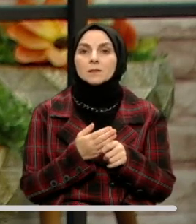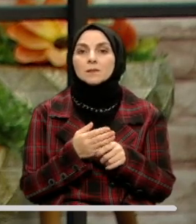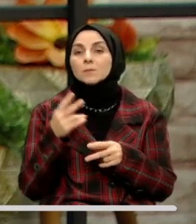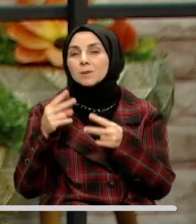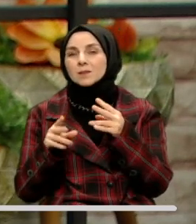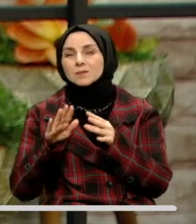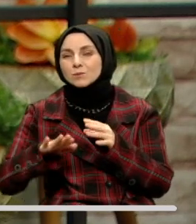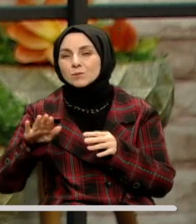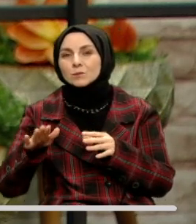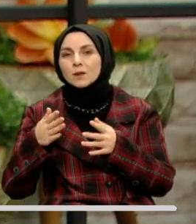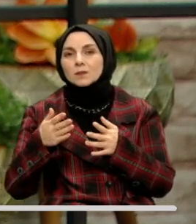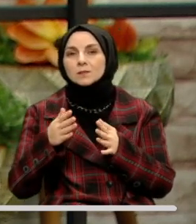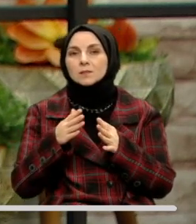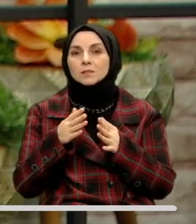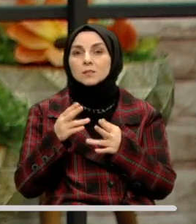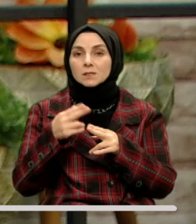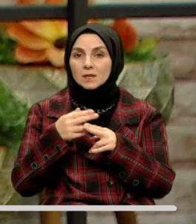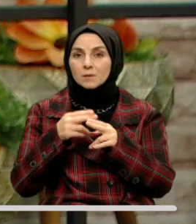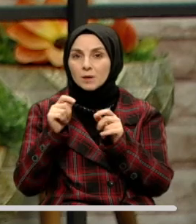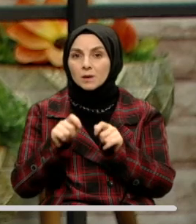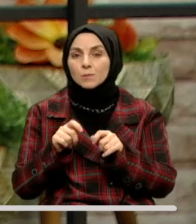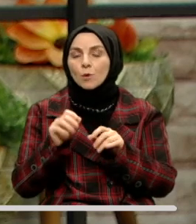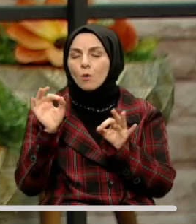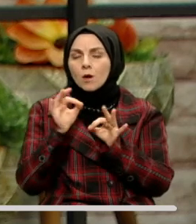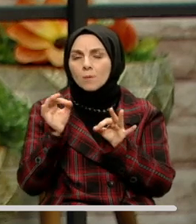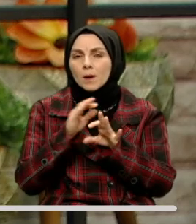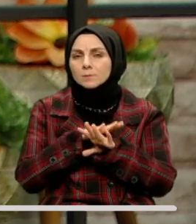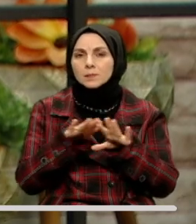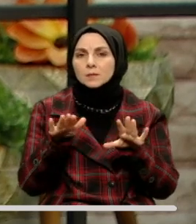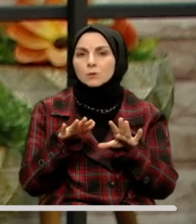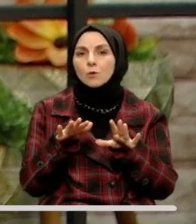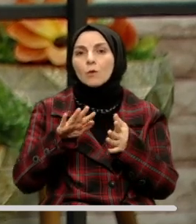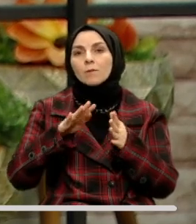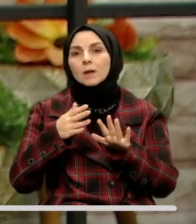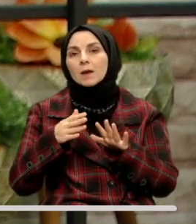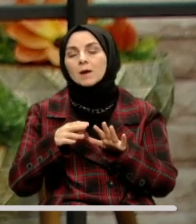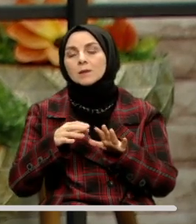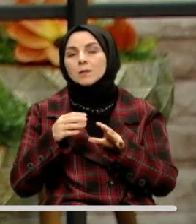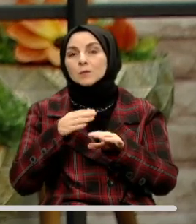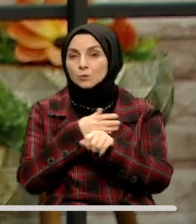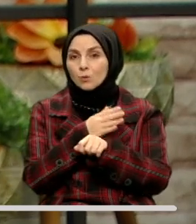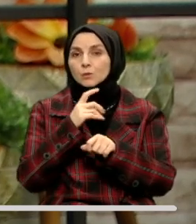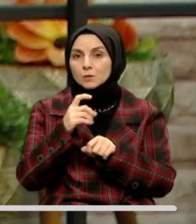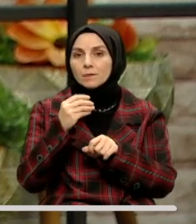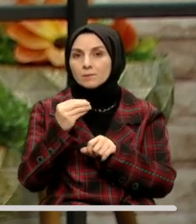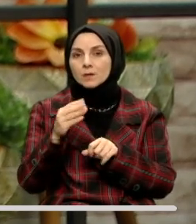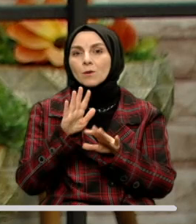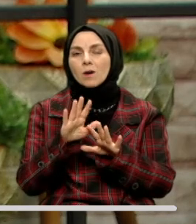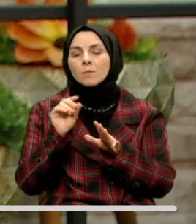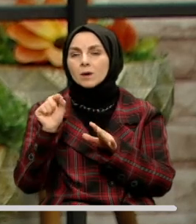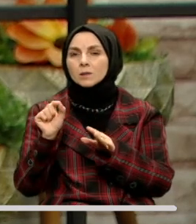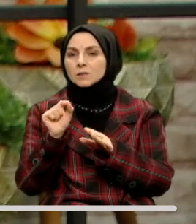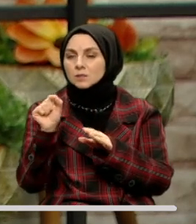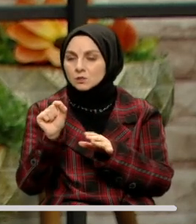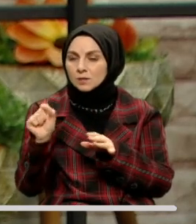var. Bitiriyorlar denemeyi ama optik forma yerleştirirken kaydırma yapabiliyorlar. Burada en azından iki sayfada